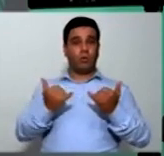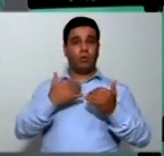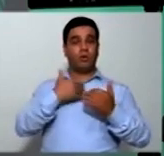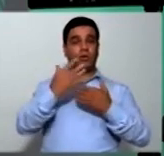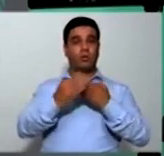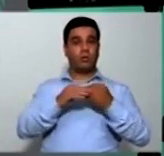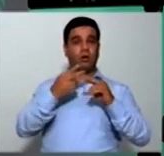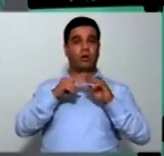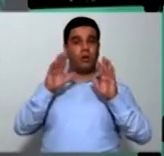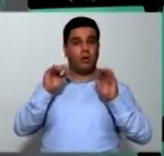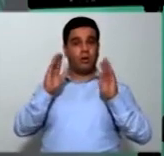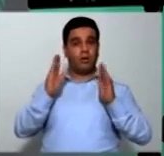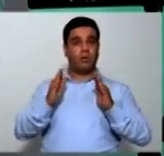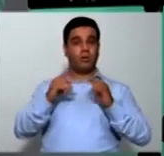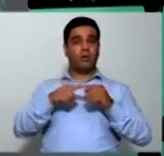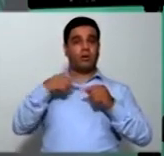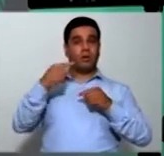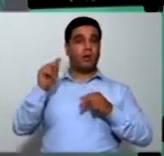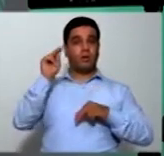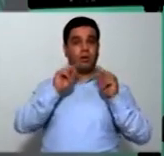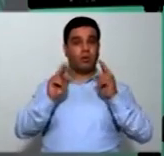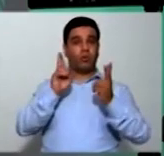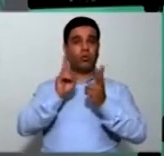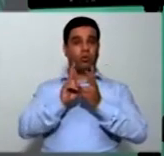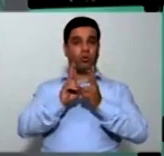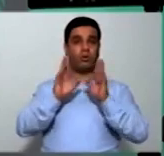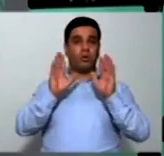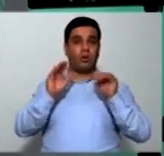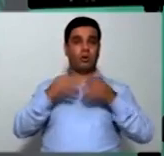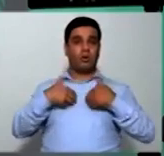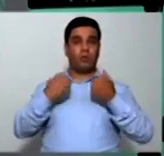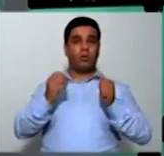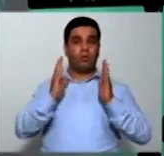sizlar bilan xayrlashamiz. Keyingi darslarda ko'rishguncha salomat bo'ling.